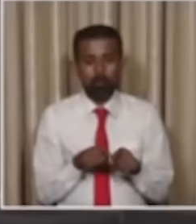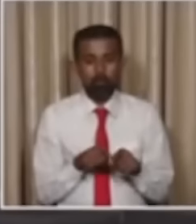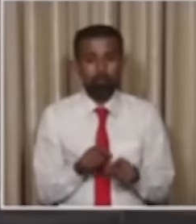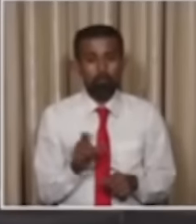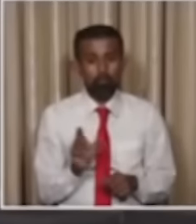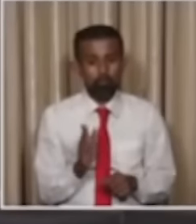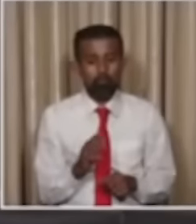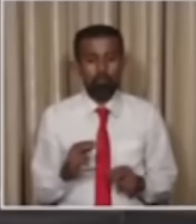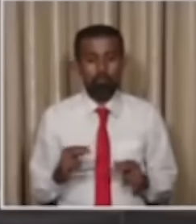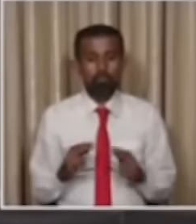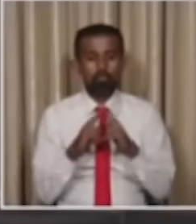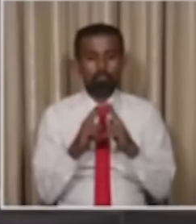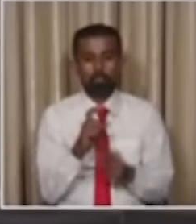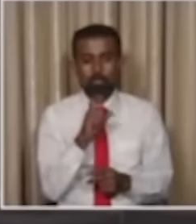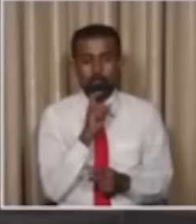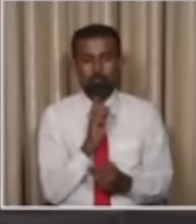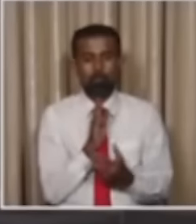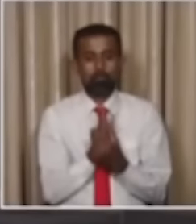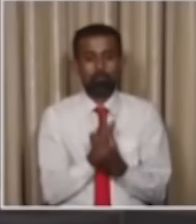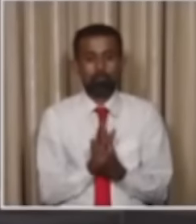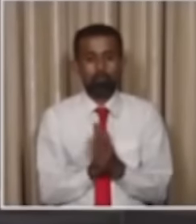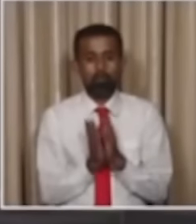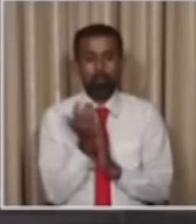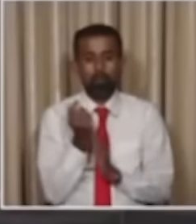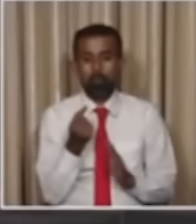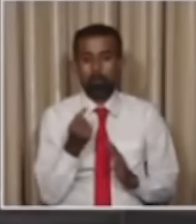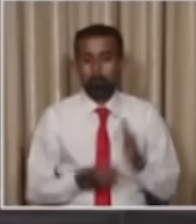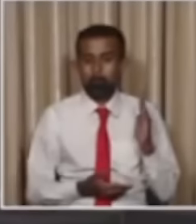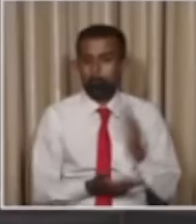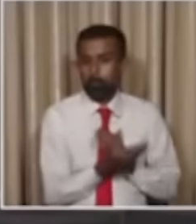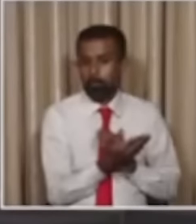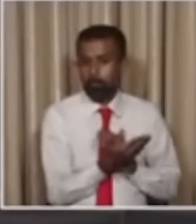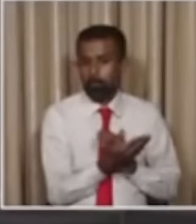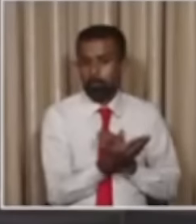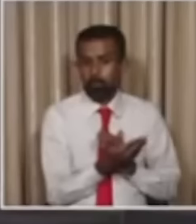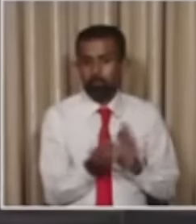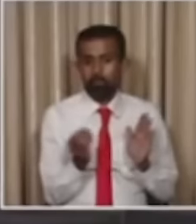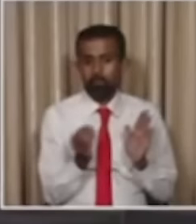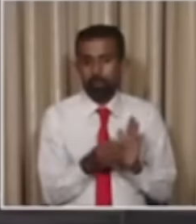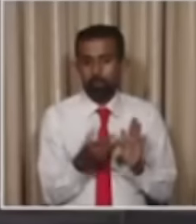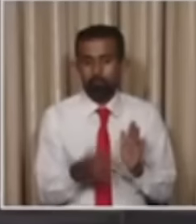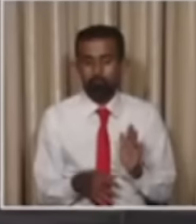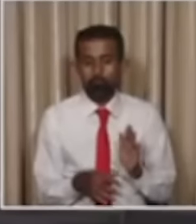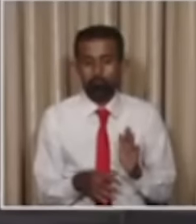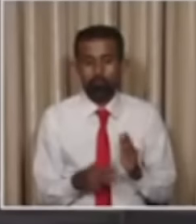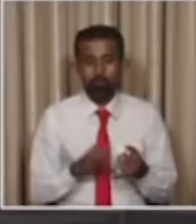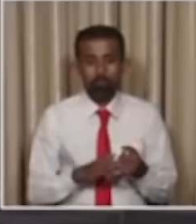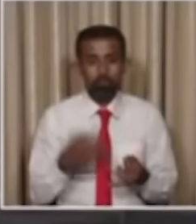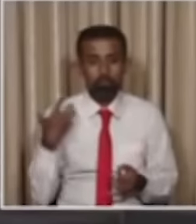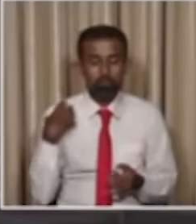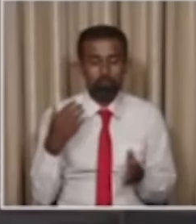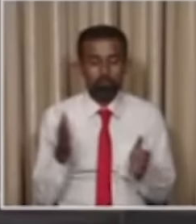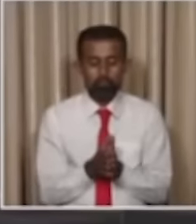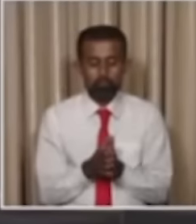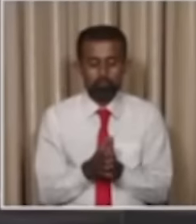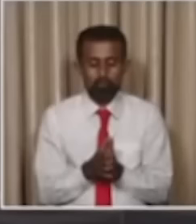විසින් ශ්‍රේෂ්ඨාධිකරණයේ ගොනු කරන ලද මූලික අයිතිවාසිකම් පෙත්සම් සඳහන් කරලා තියෙන විදිහට සහරාන් සමග